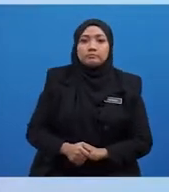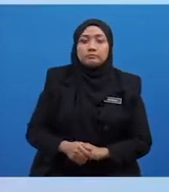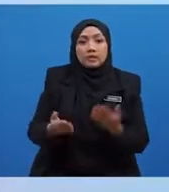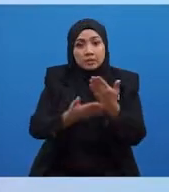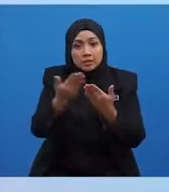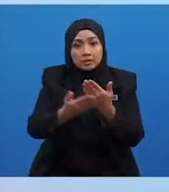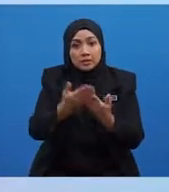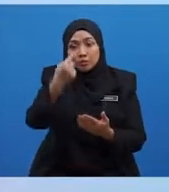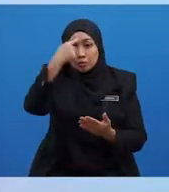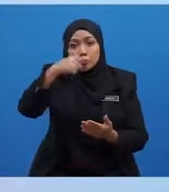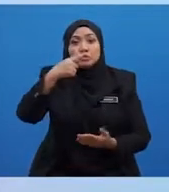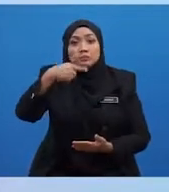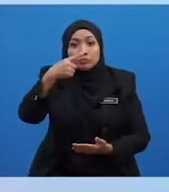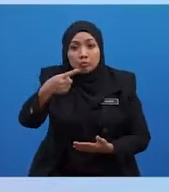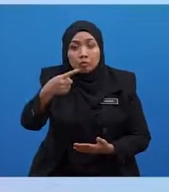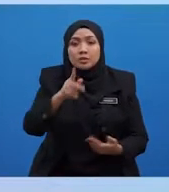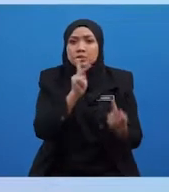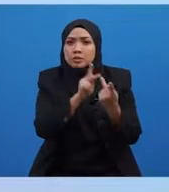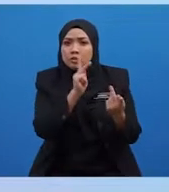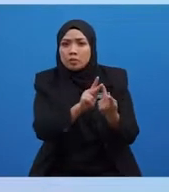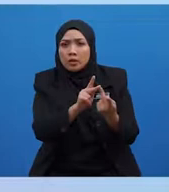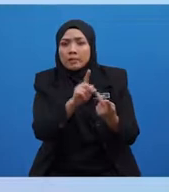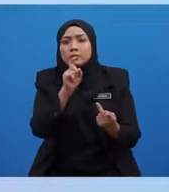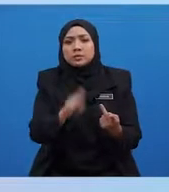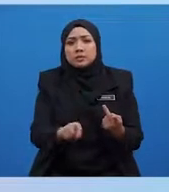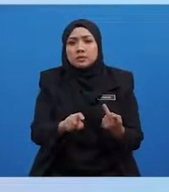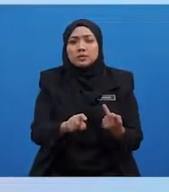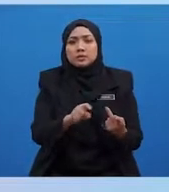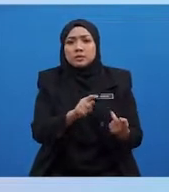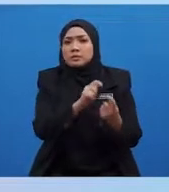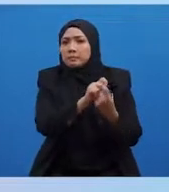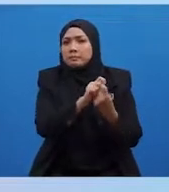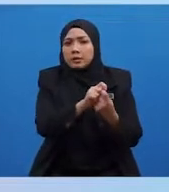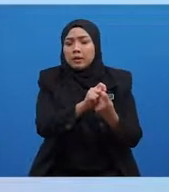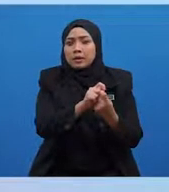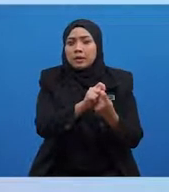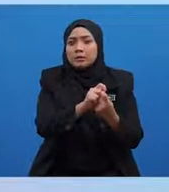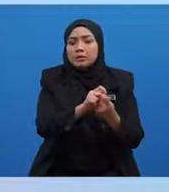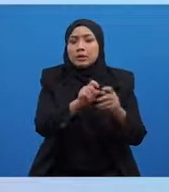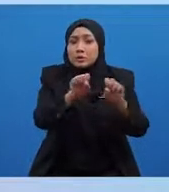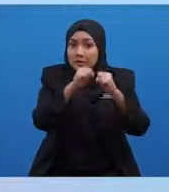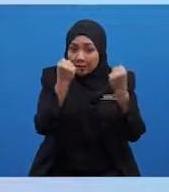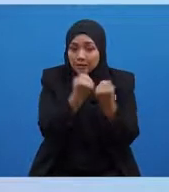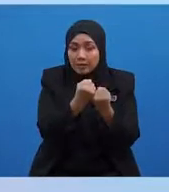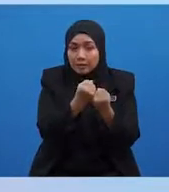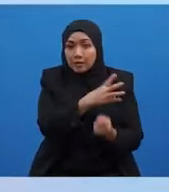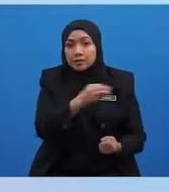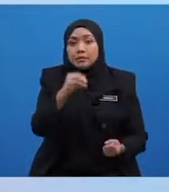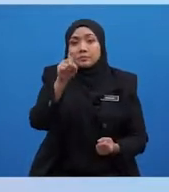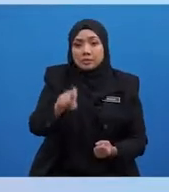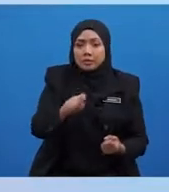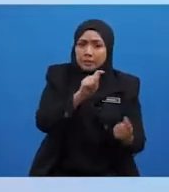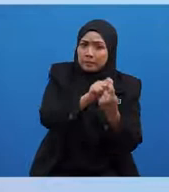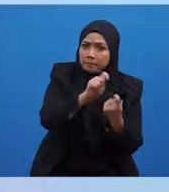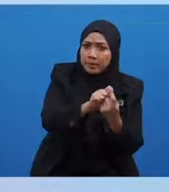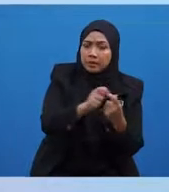Senang disebut, sesuai mestilah menepati konsep syarikat dan ia juga harus bertepatan